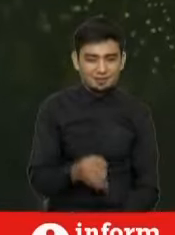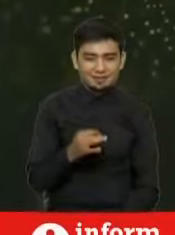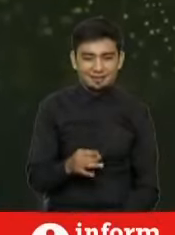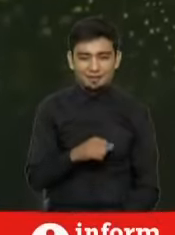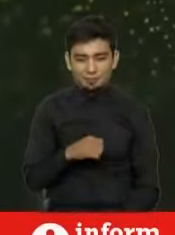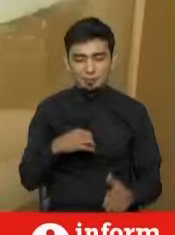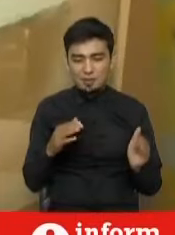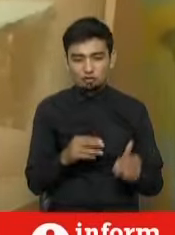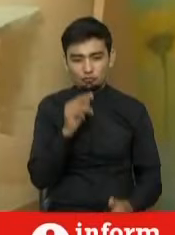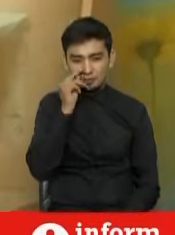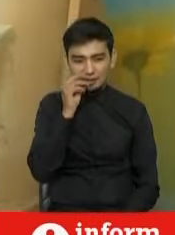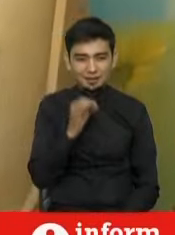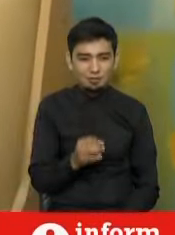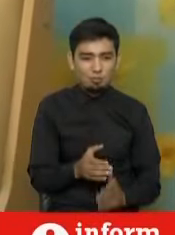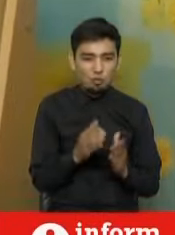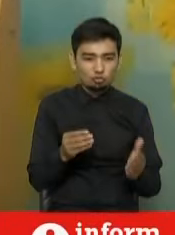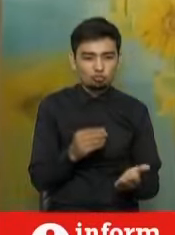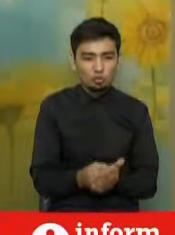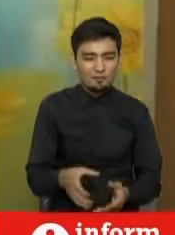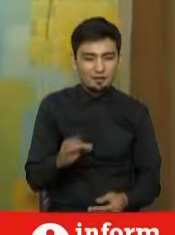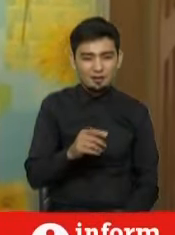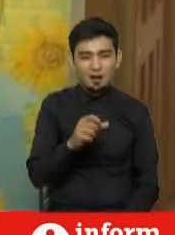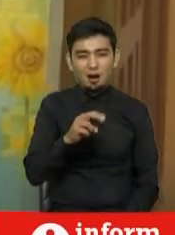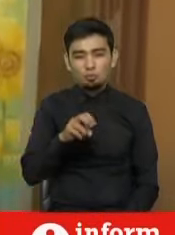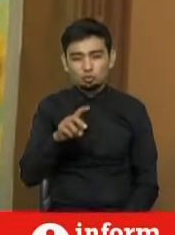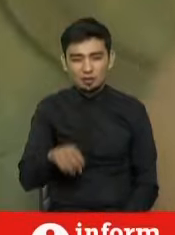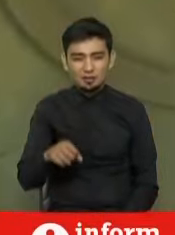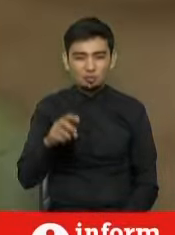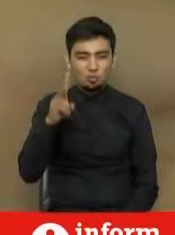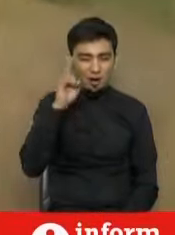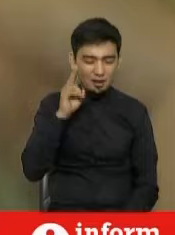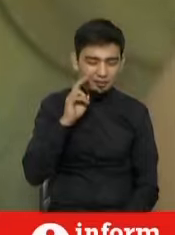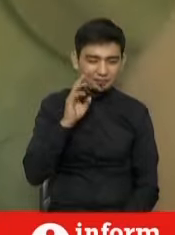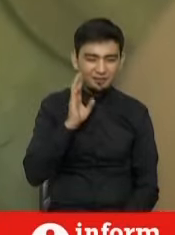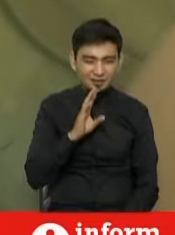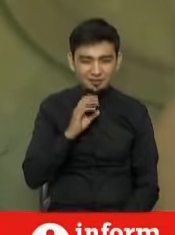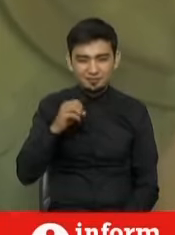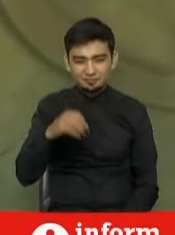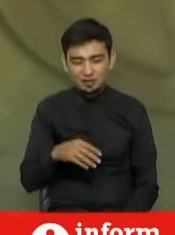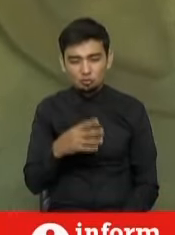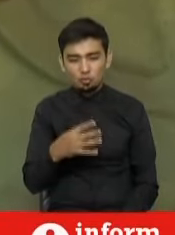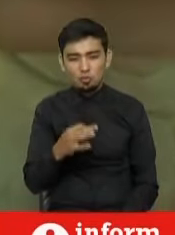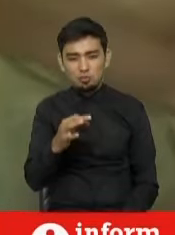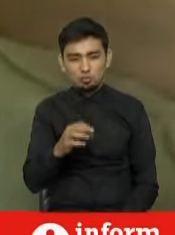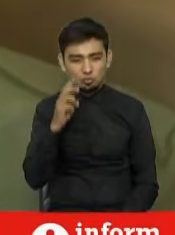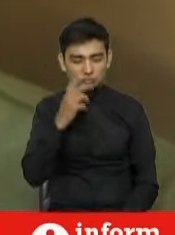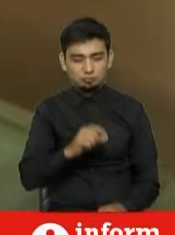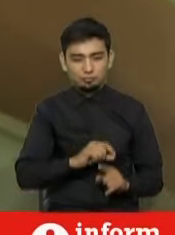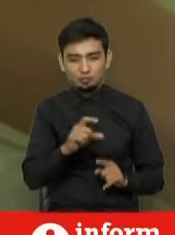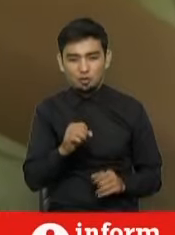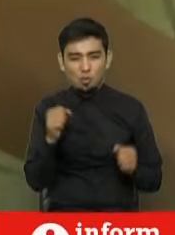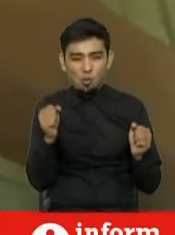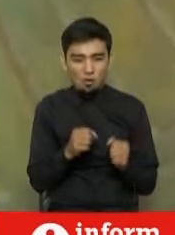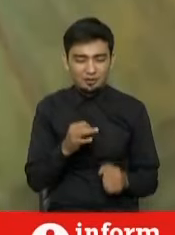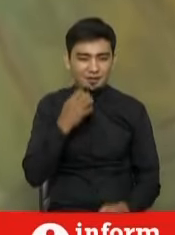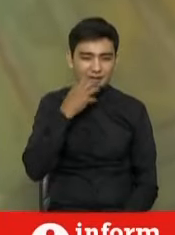наименьший в Шымкенте. Больше всего подорожали коммунальные услуги. Канализация больше, чем на 40%. На треть выросла холодная